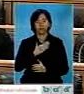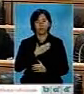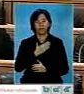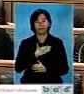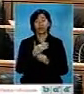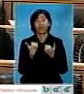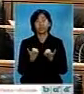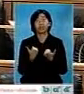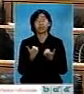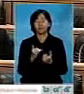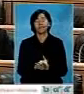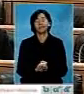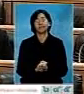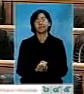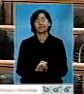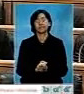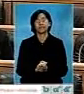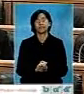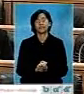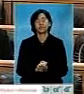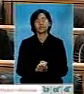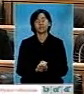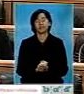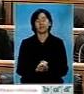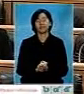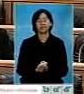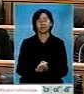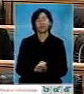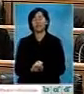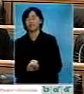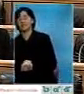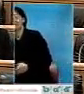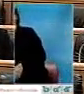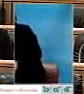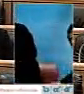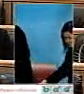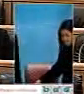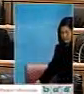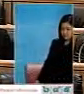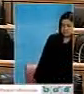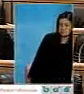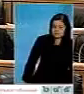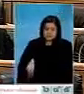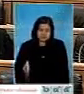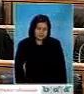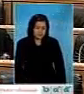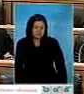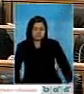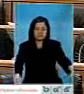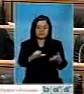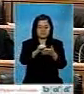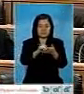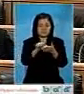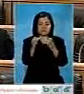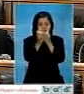วันนี้การแก้ไขรัฐธรรมนูญต้องทำเพื่อประเ